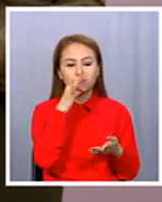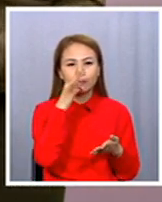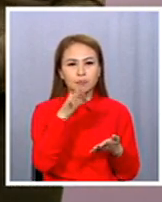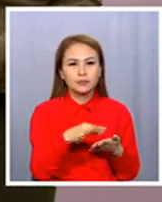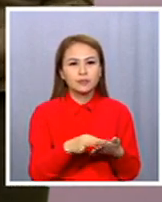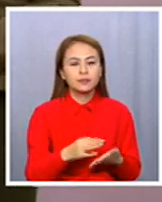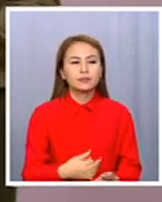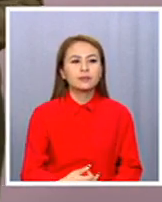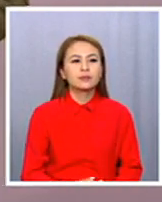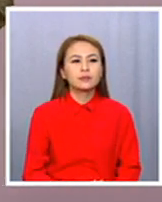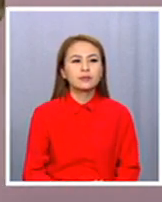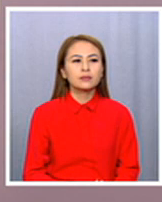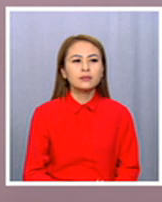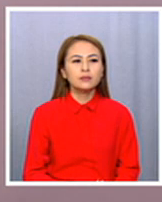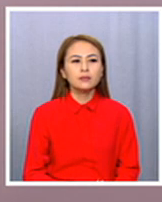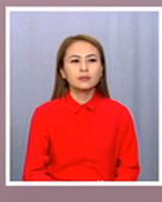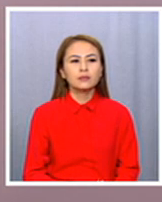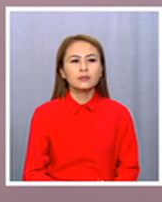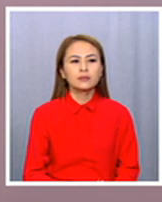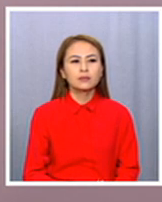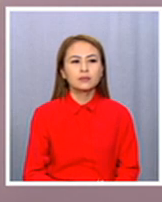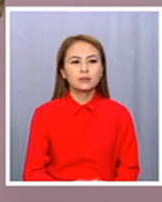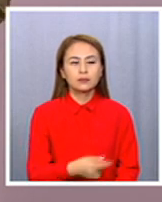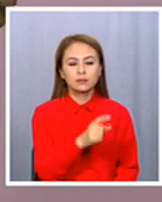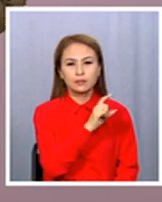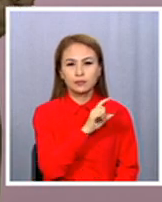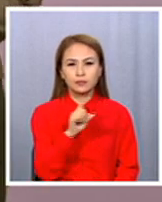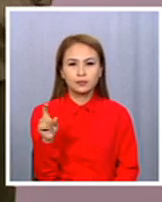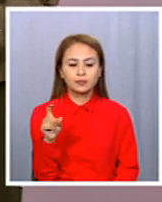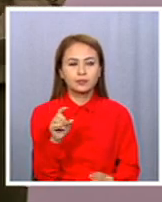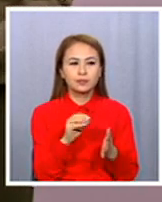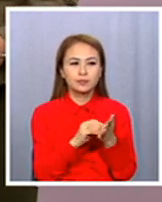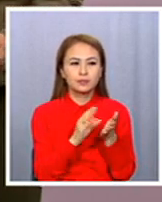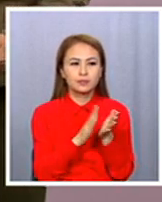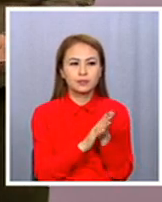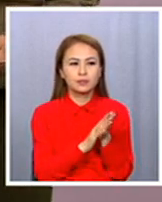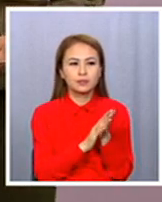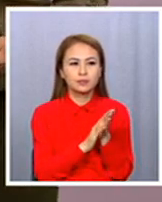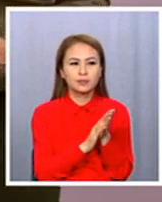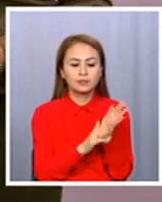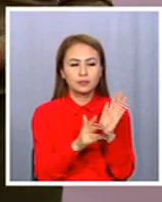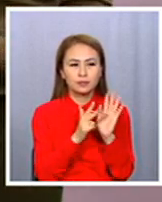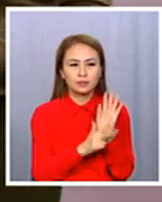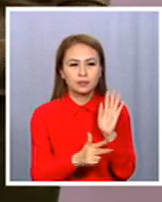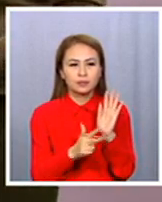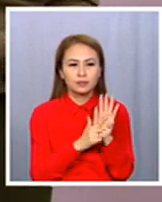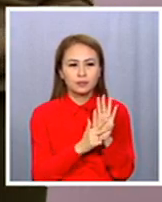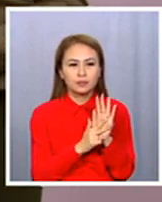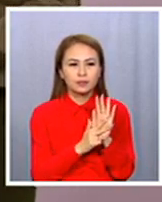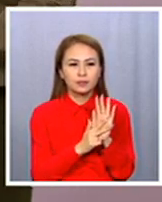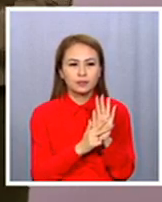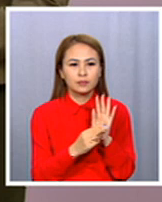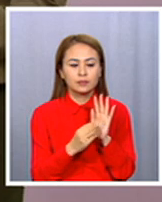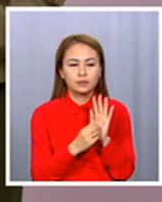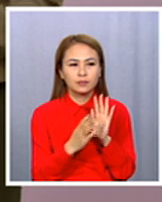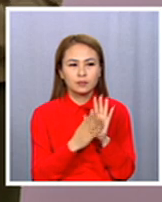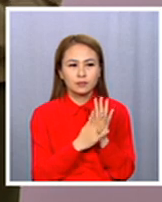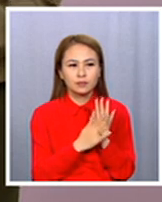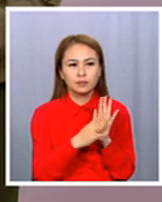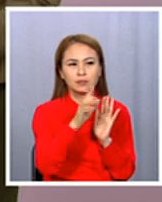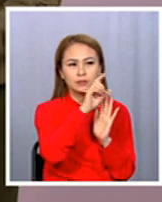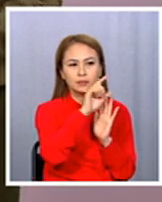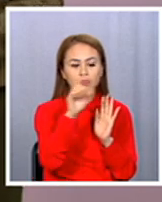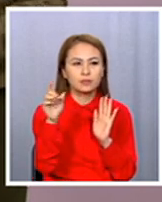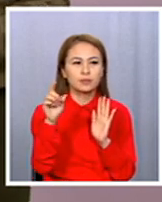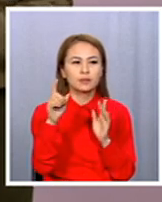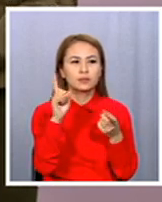есептеп аламыз. Бөлшек сызығын сызып, астына бөлімін өзгөрсіз жазамыз, алымдарын